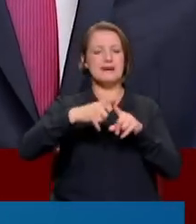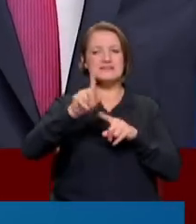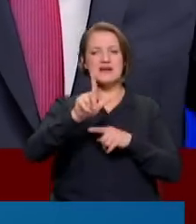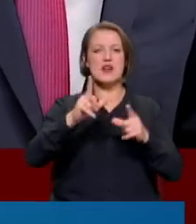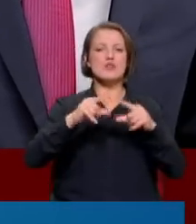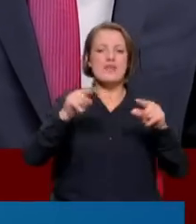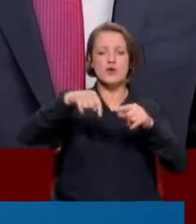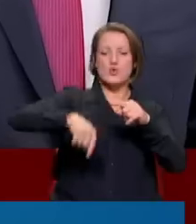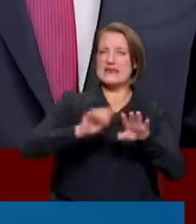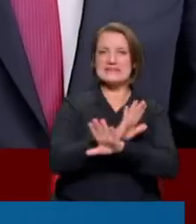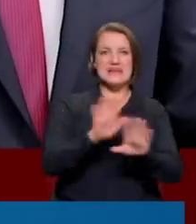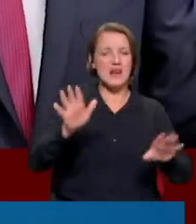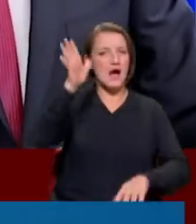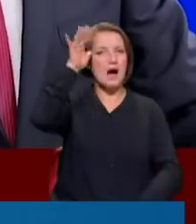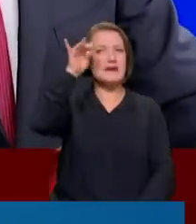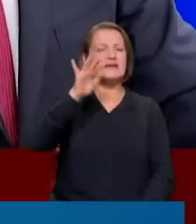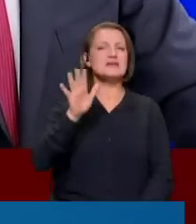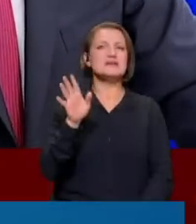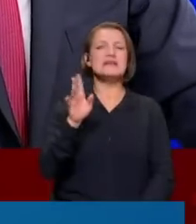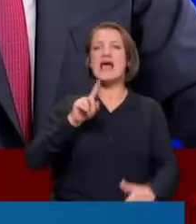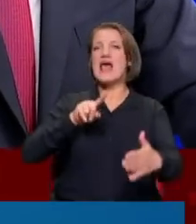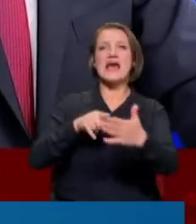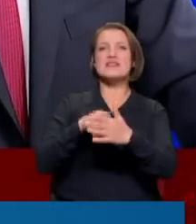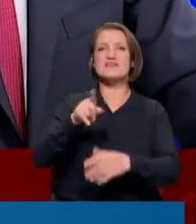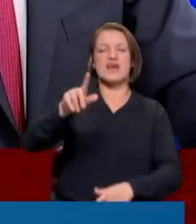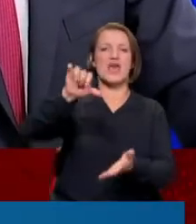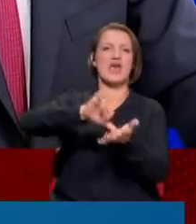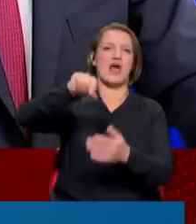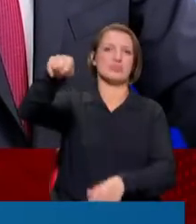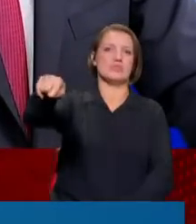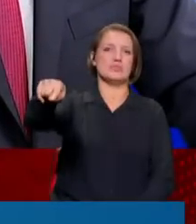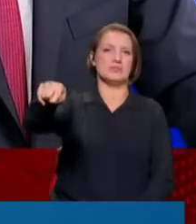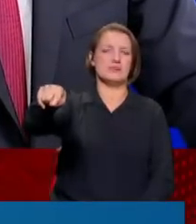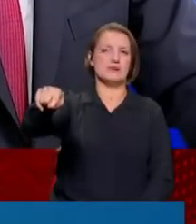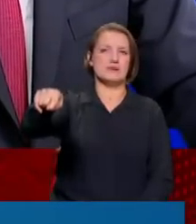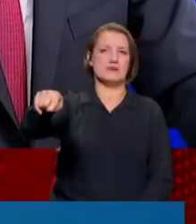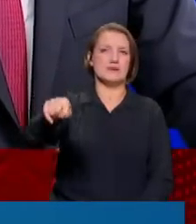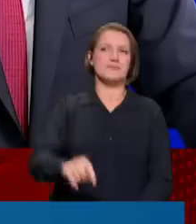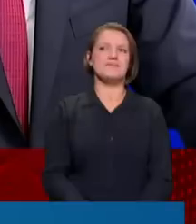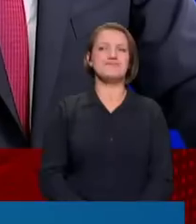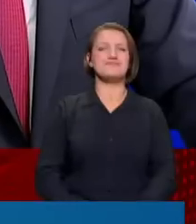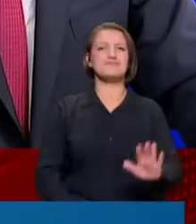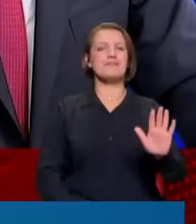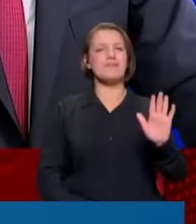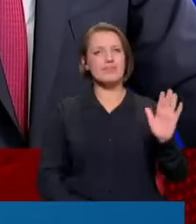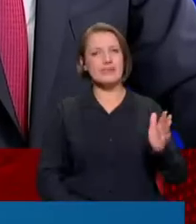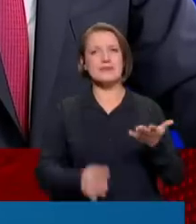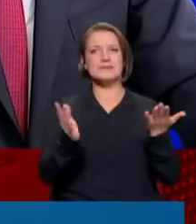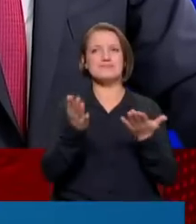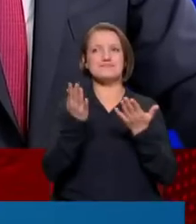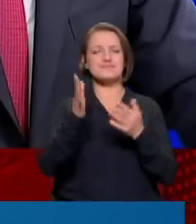Lübnan'ın güneyi değil ABD'nin nihai hedefi ezg Hanım İran'ı ve eğer ve ABD'nin